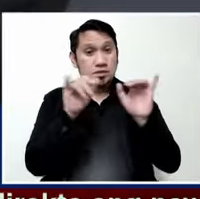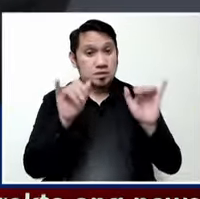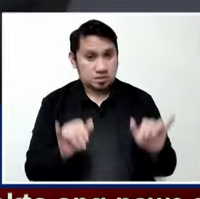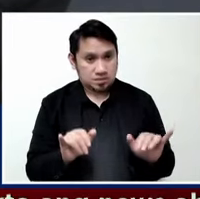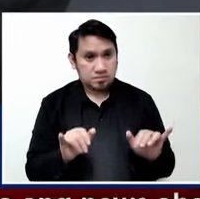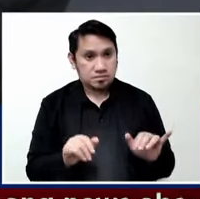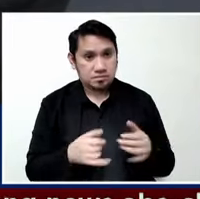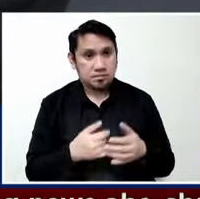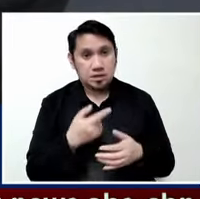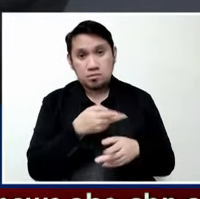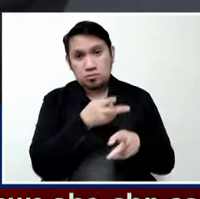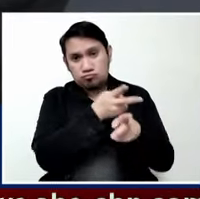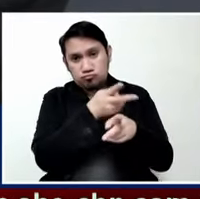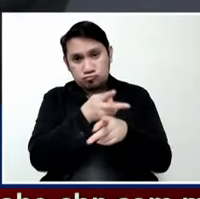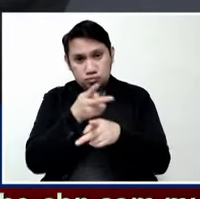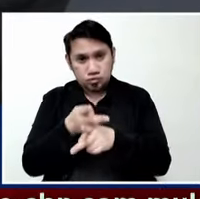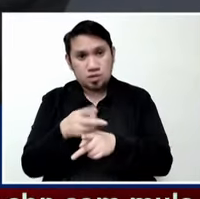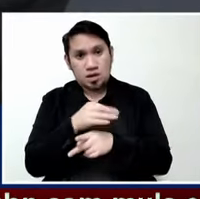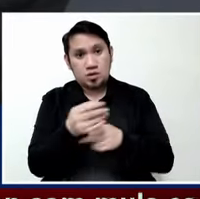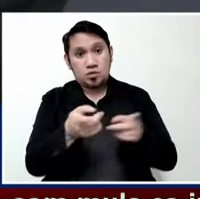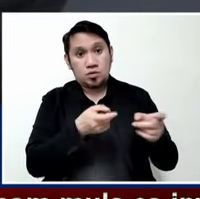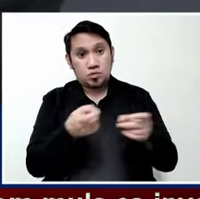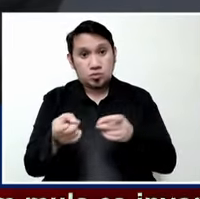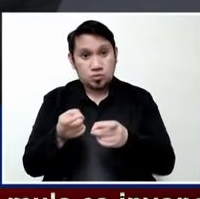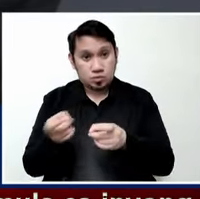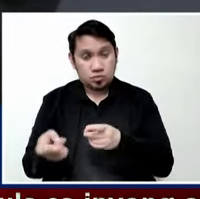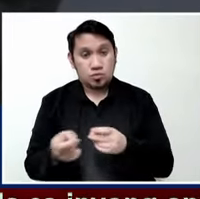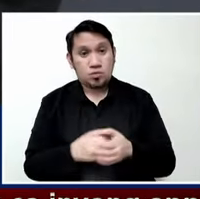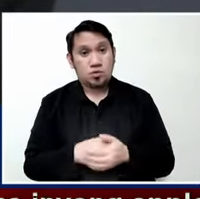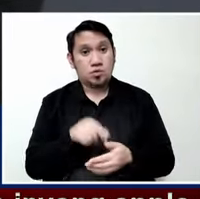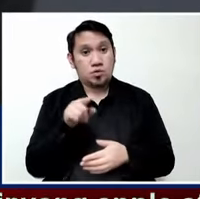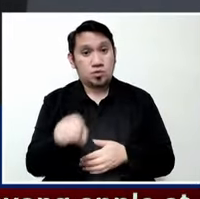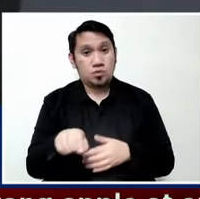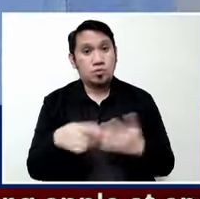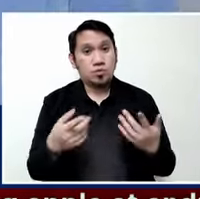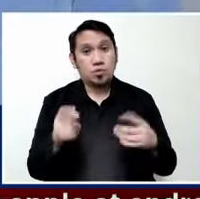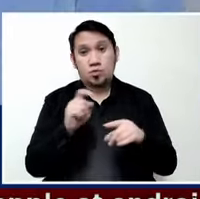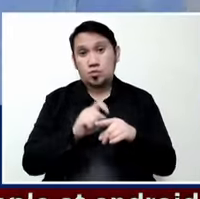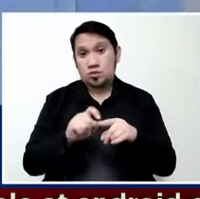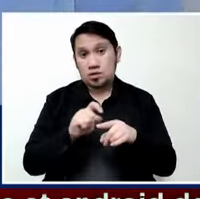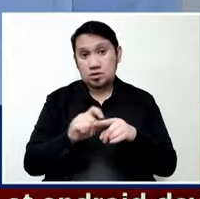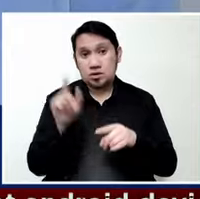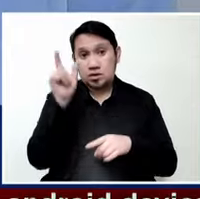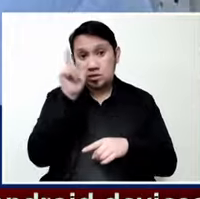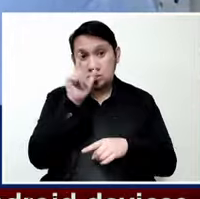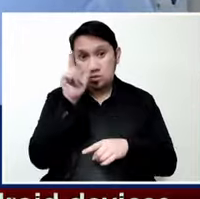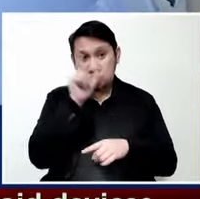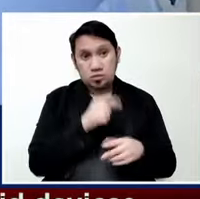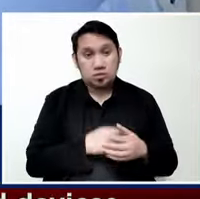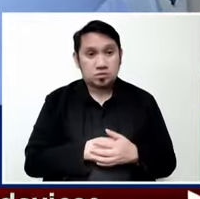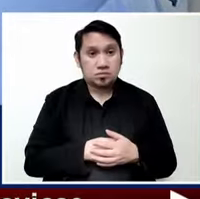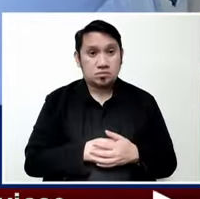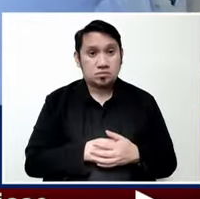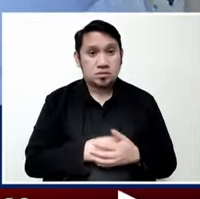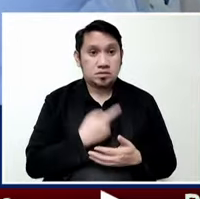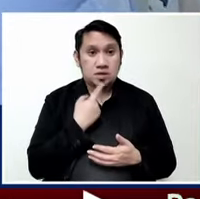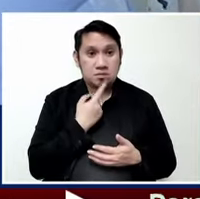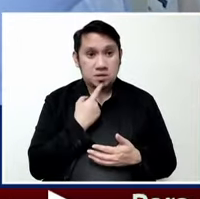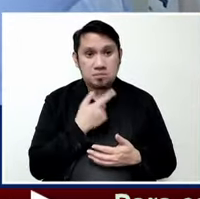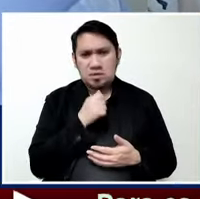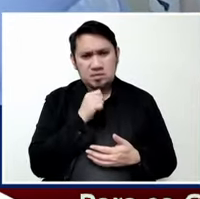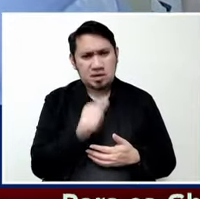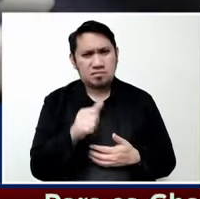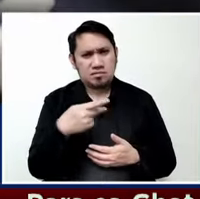kung saan namomonitor at nakukontrol real-time ang daloy ng kuryente sa Luzon. Gate ni Bugarin, hindi mahahack